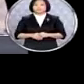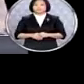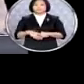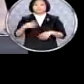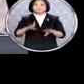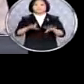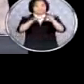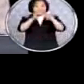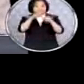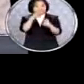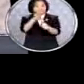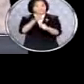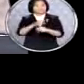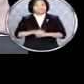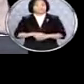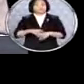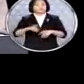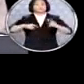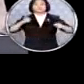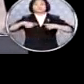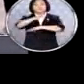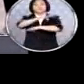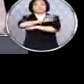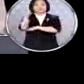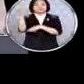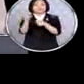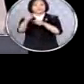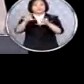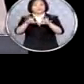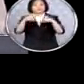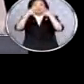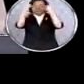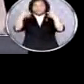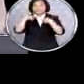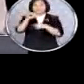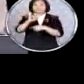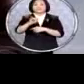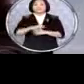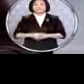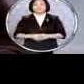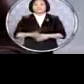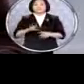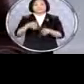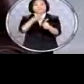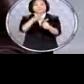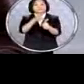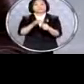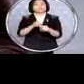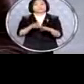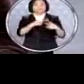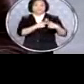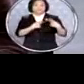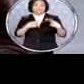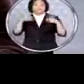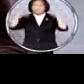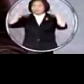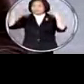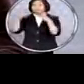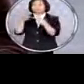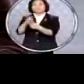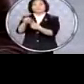第五个问题，请自由时报副总编辑周景文女士提问。 首先我要请问蔡女士跟宋先